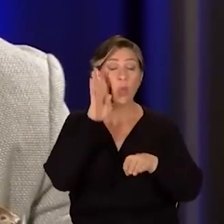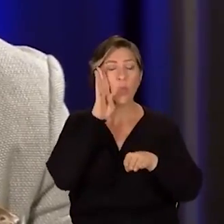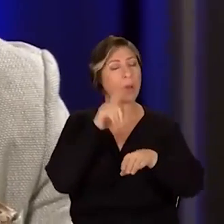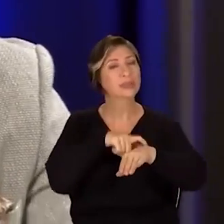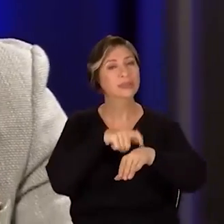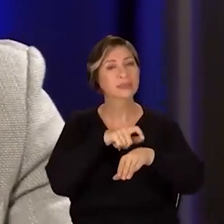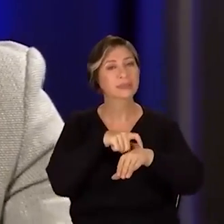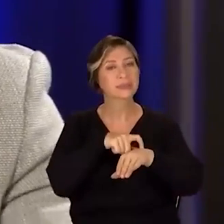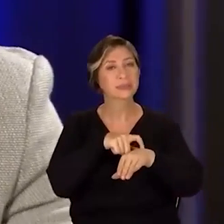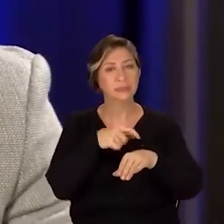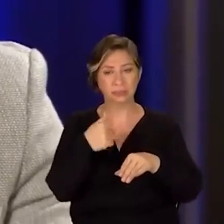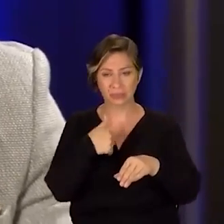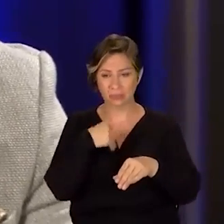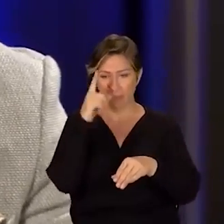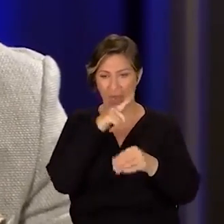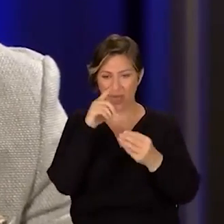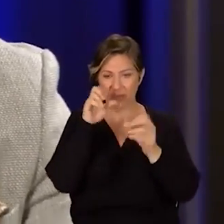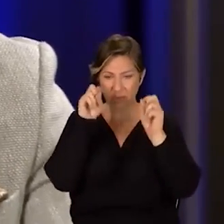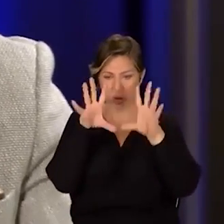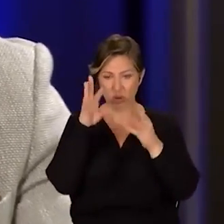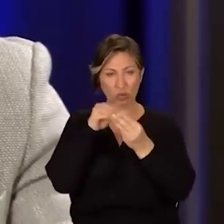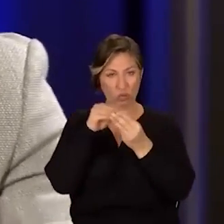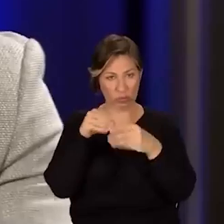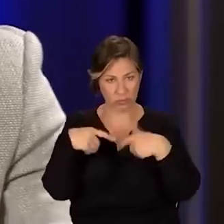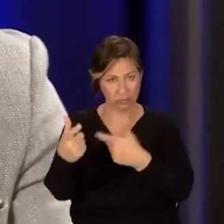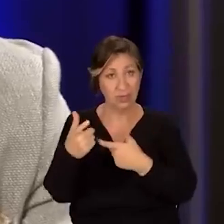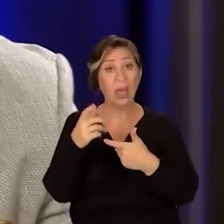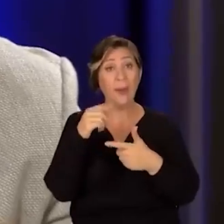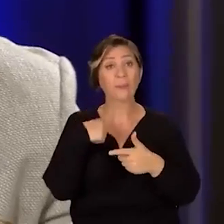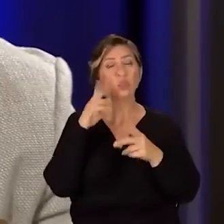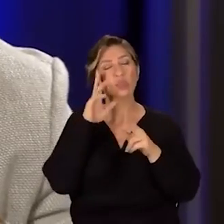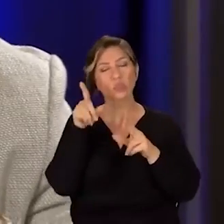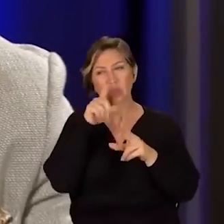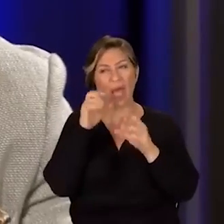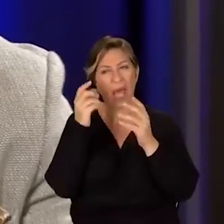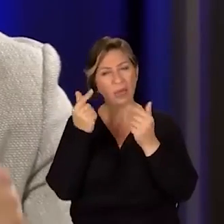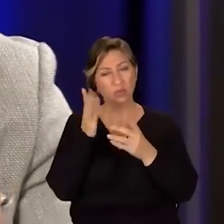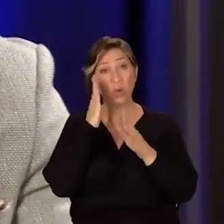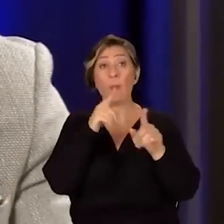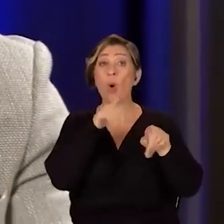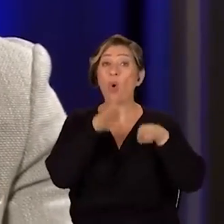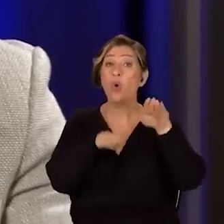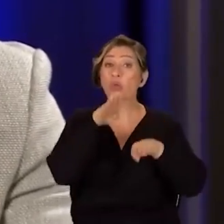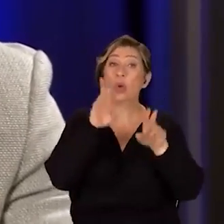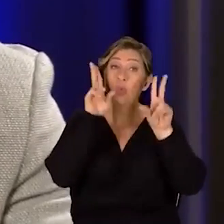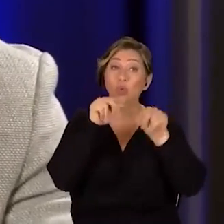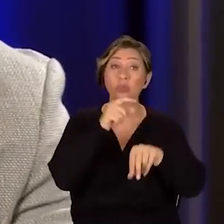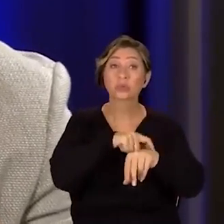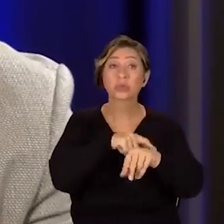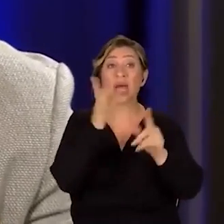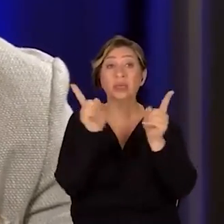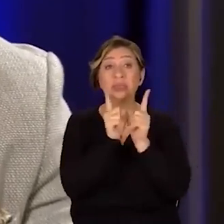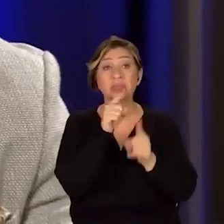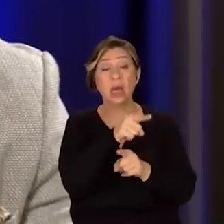süresi, hani biz mavi ışığı suçluyoruz ya, biz bundan dolayı az uyuyoruz diyoruz. Ama onların da ortalama uyku süresi bizden daha